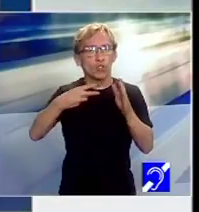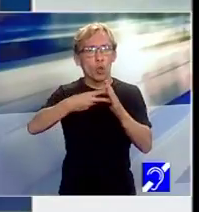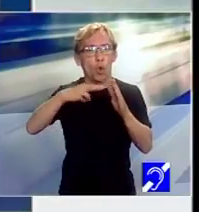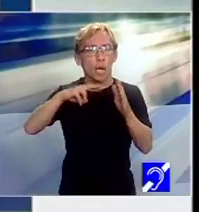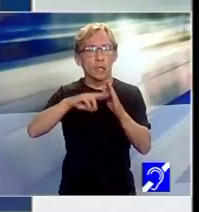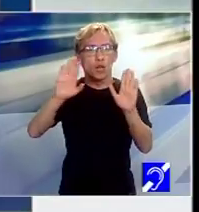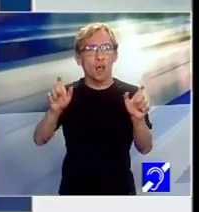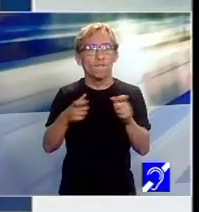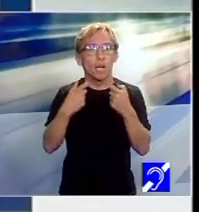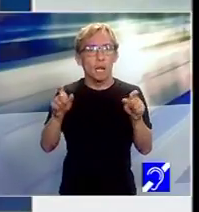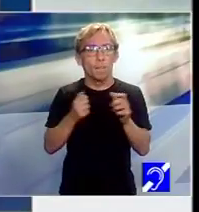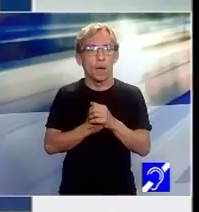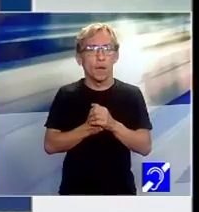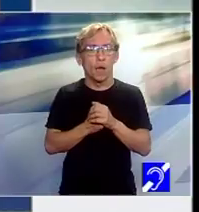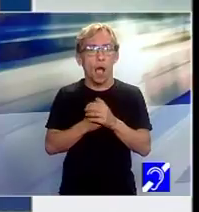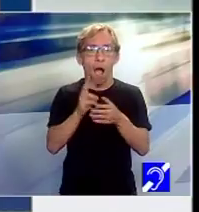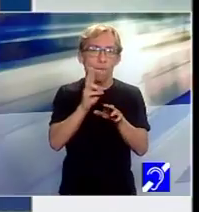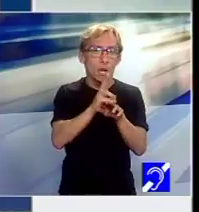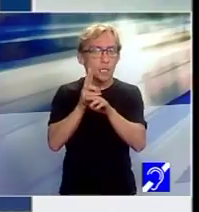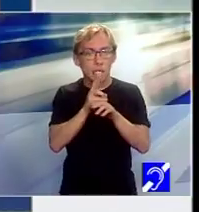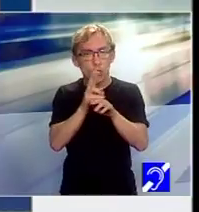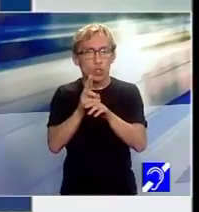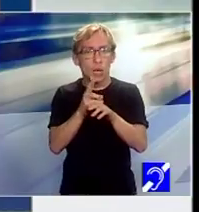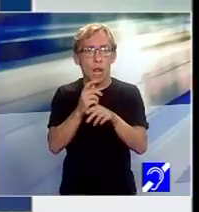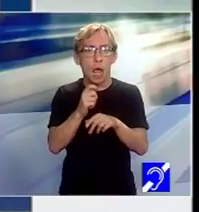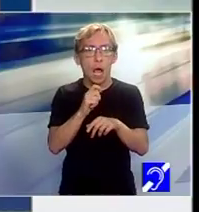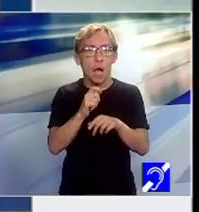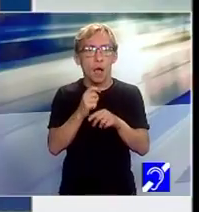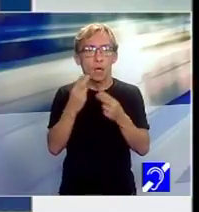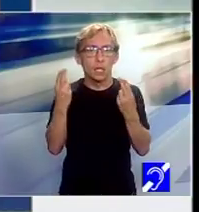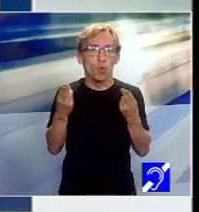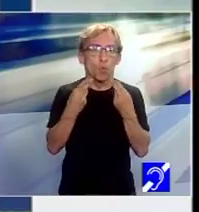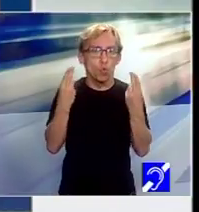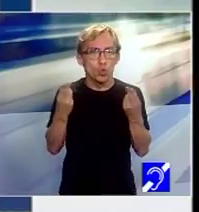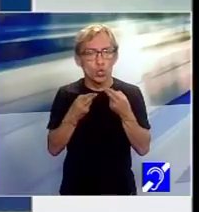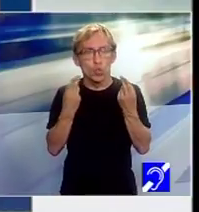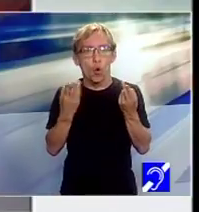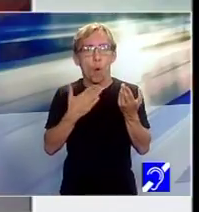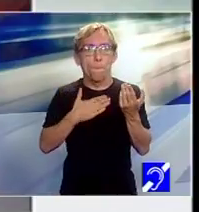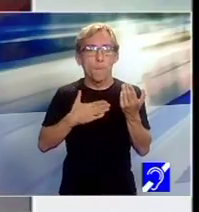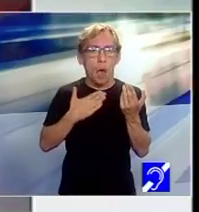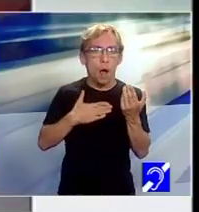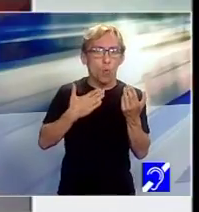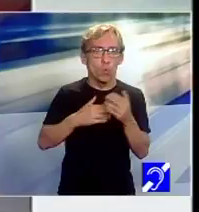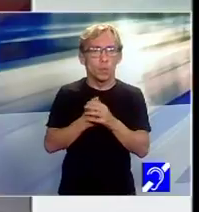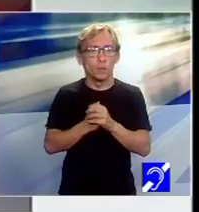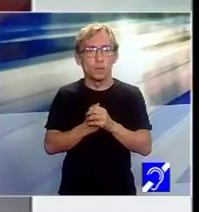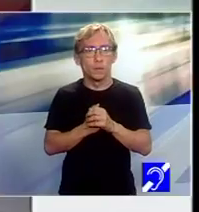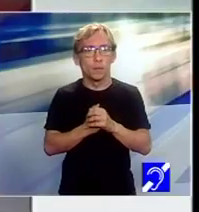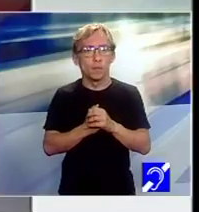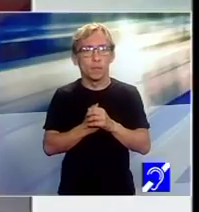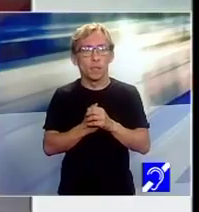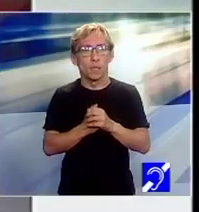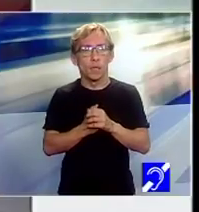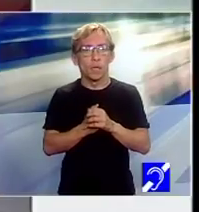din acesta în aer liber, aveți grijă și la repertoriul pe care îl abordați să fie ceva mai ușor digerabil, să nu fie foarte pretențios? Evident că punem din